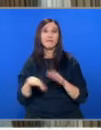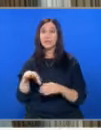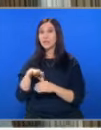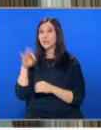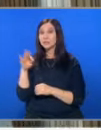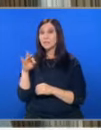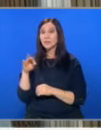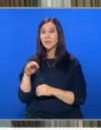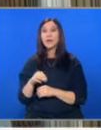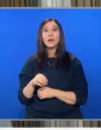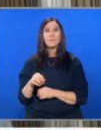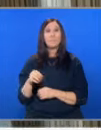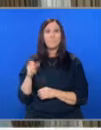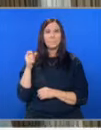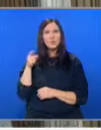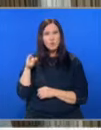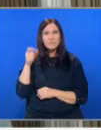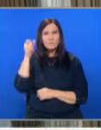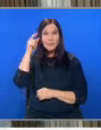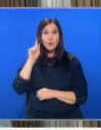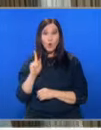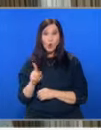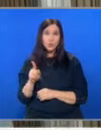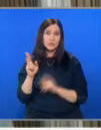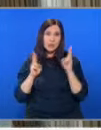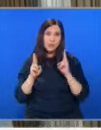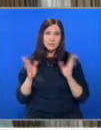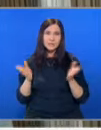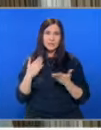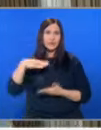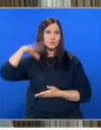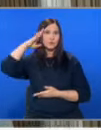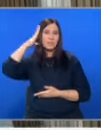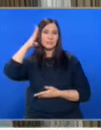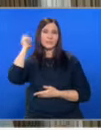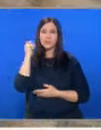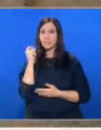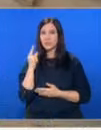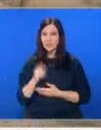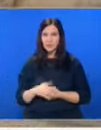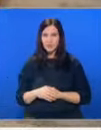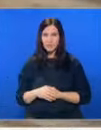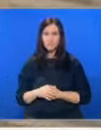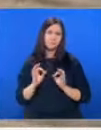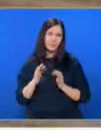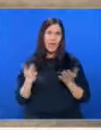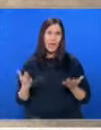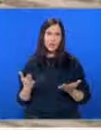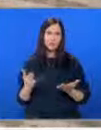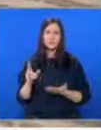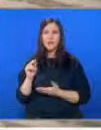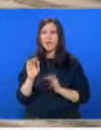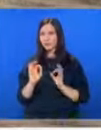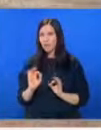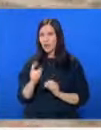изберат онзи председател, който е склонен да стане служебен министър-председател. Така че, да кажем